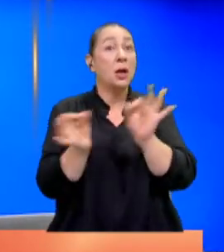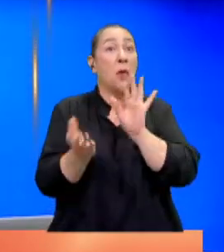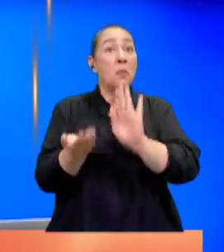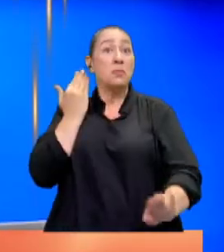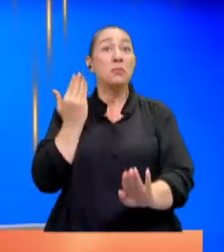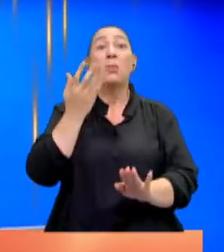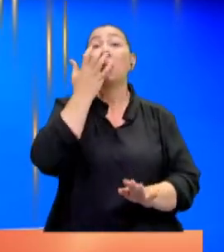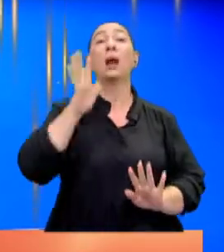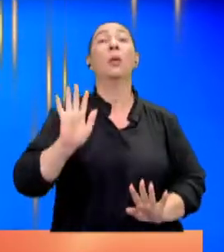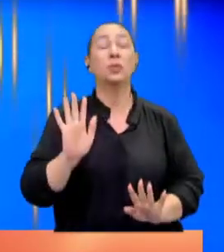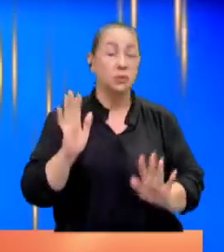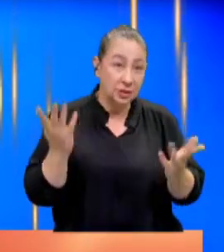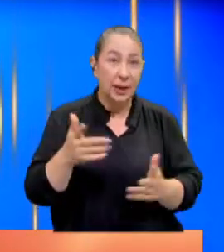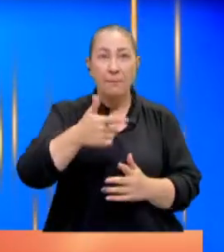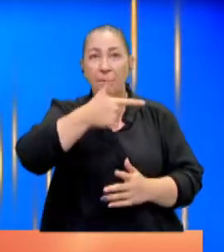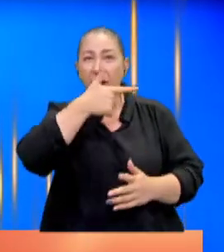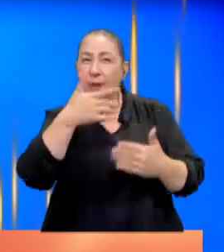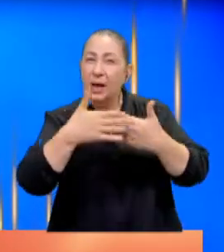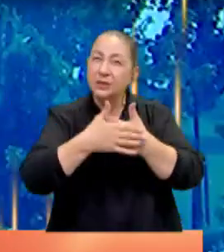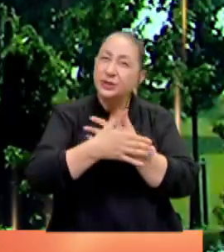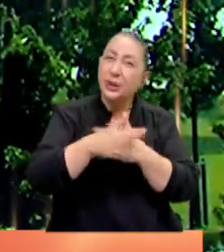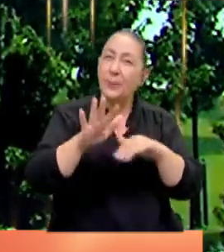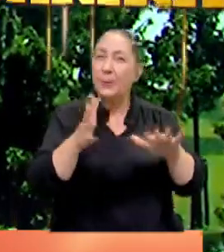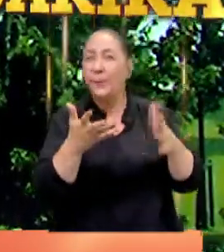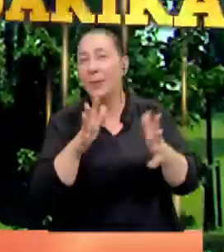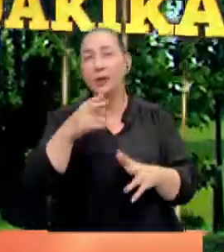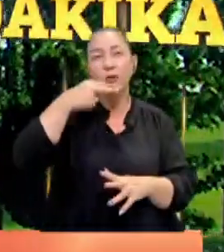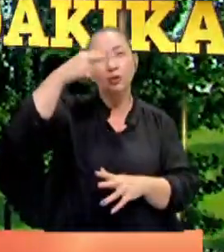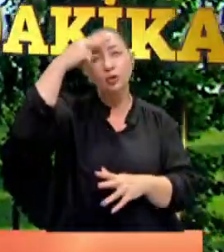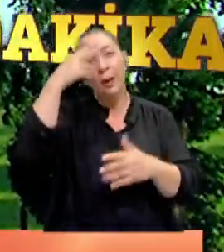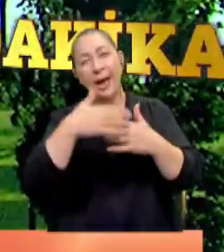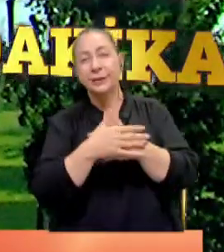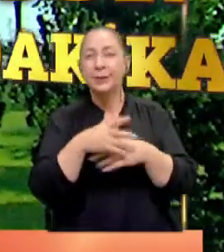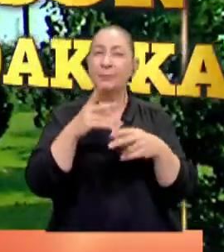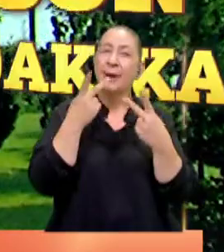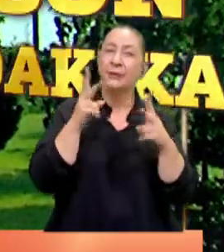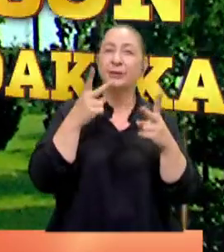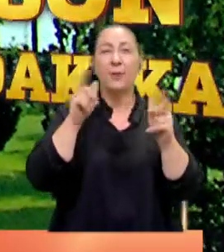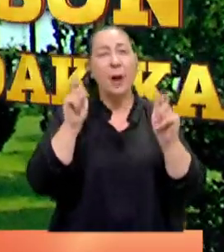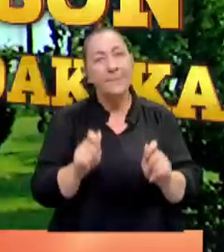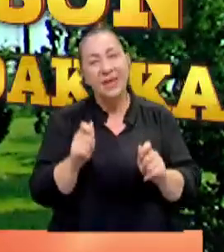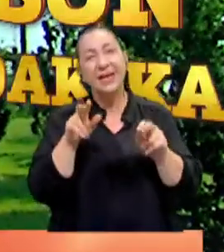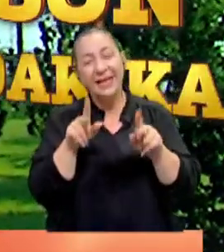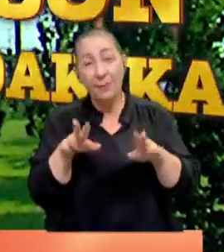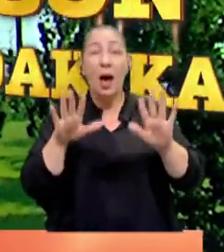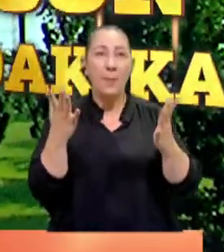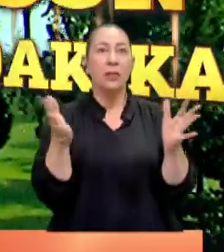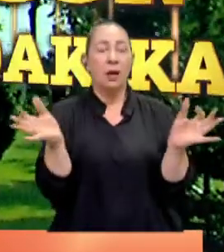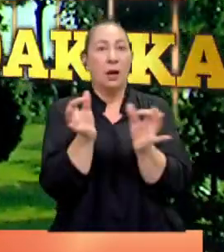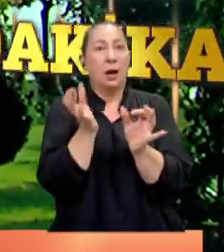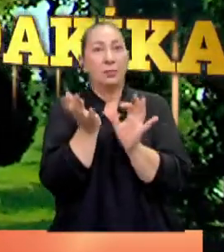olmasını beklemiyorduk. Hani perşembe akşam, belki cuma akşam gibi konuşuluyordu, açıklanır şeklinde. Daha